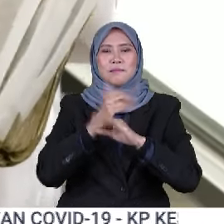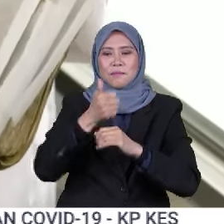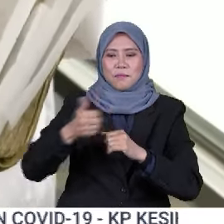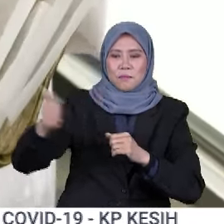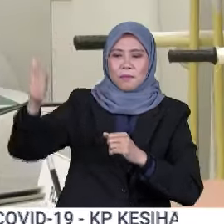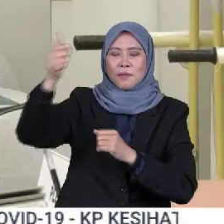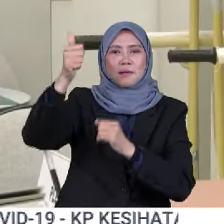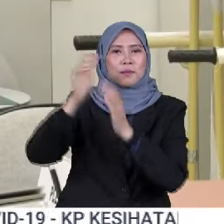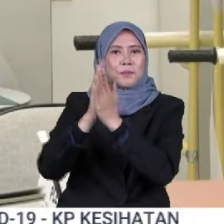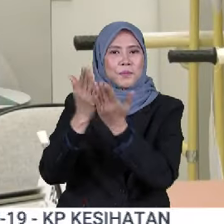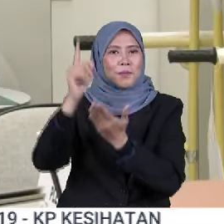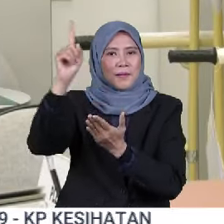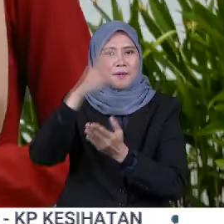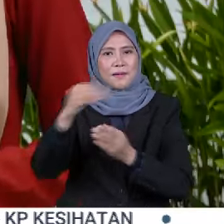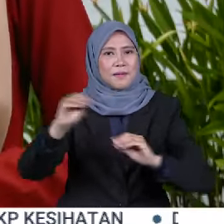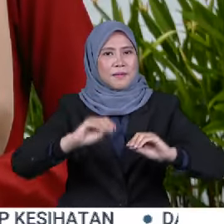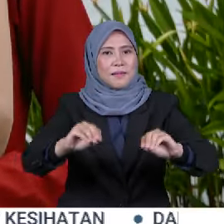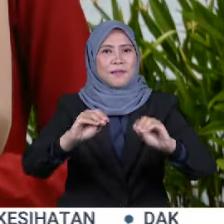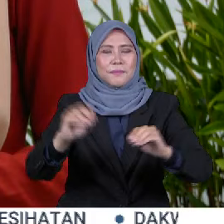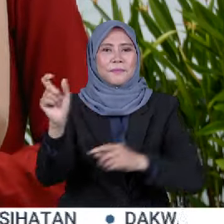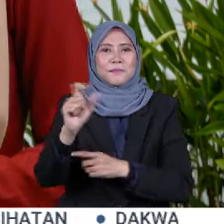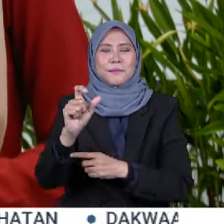ketinggian Al-Quran dan ajarannya.